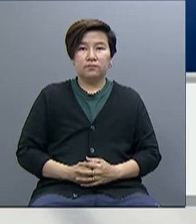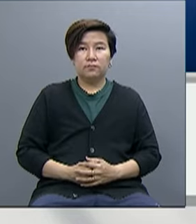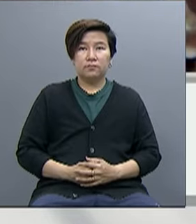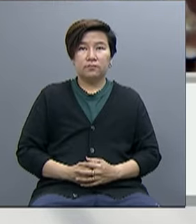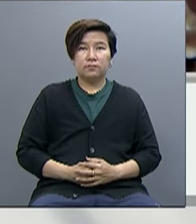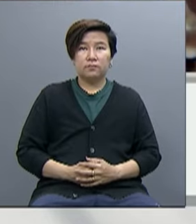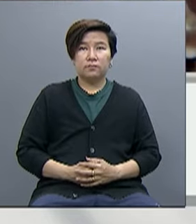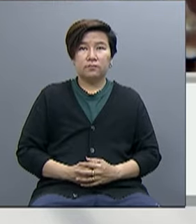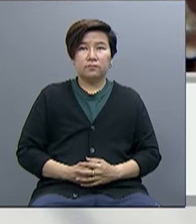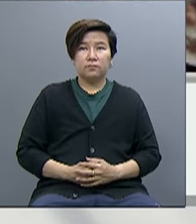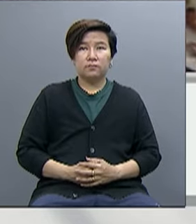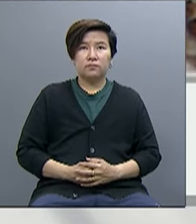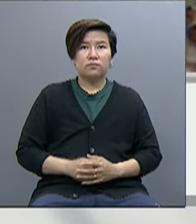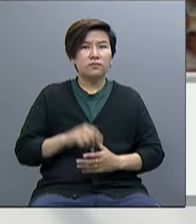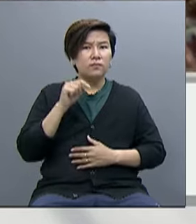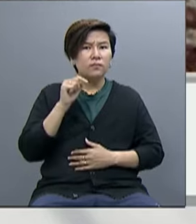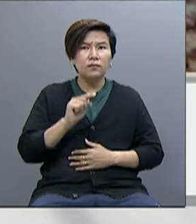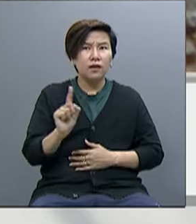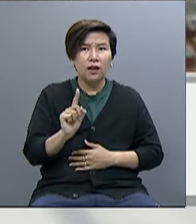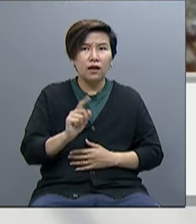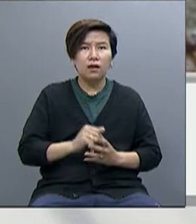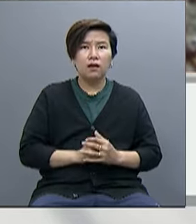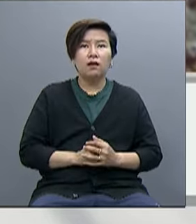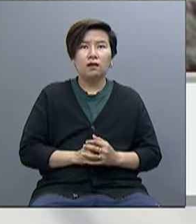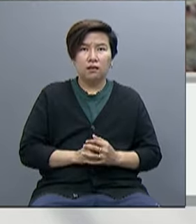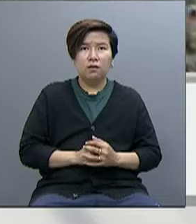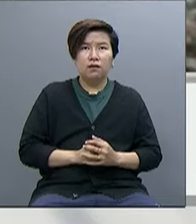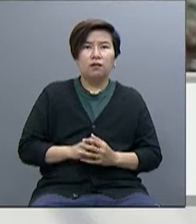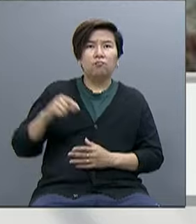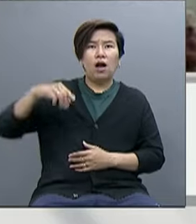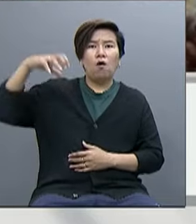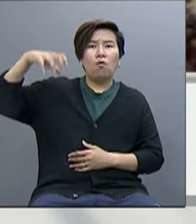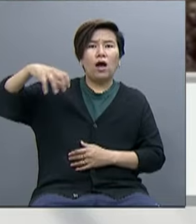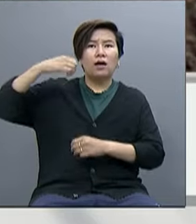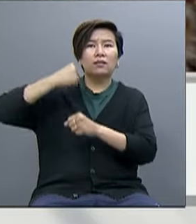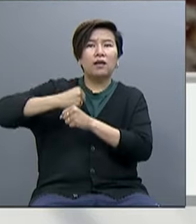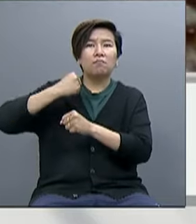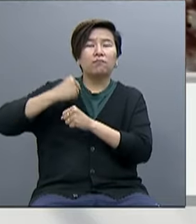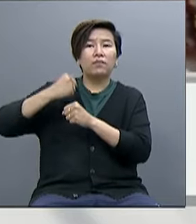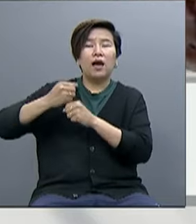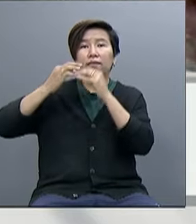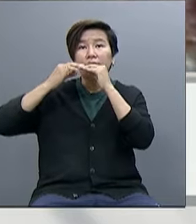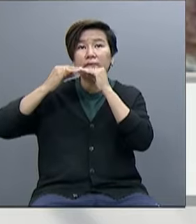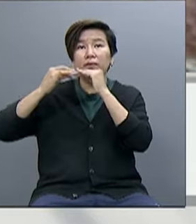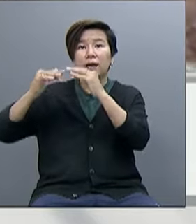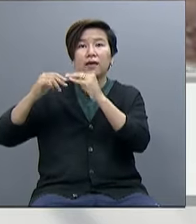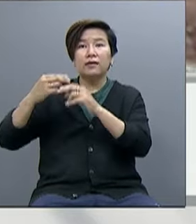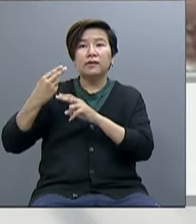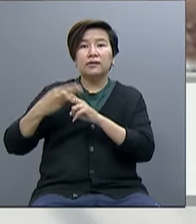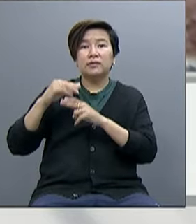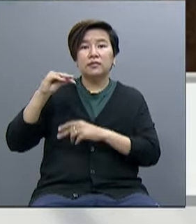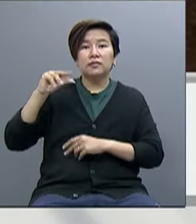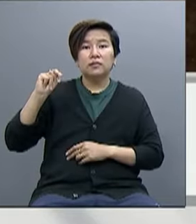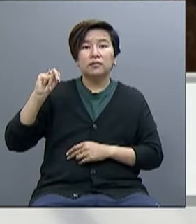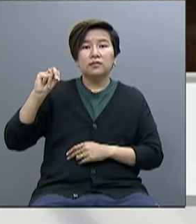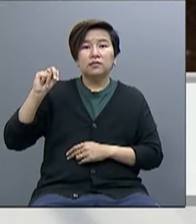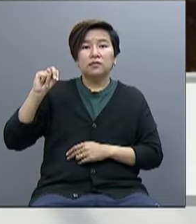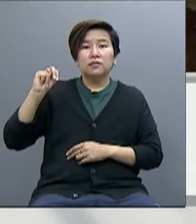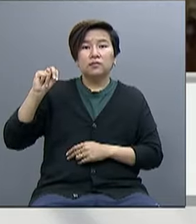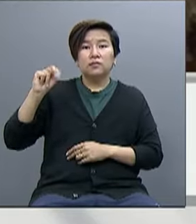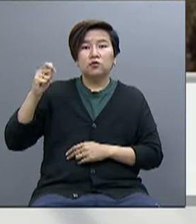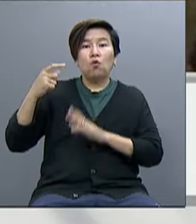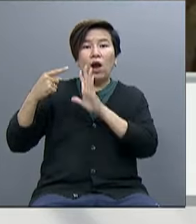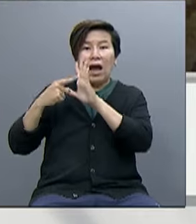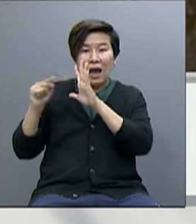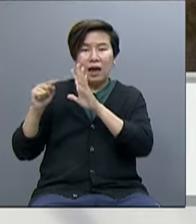คุณผู้ชมนี่ไม่ใช่สิ่งที่ไกลเกินไปกว่าที่องค์การมหาสมุทรและและชั้นบรรยากาศแห่งชาติหรือว่าโนอาเคยเตือนเอาไว้ค่ะเตือน